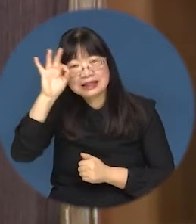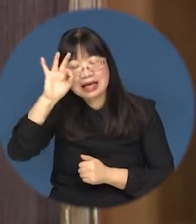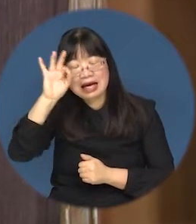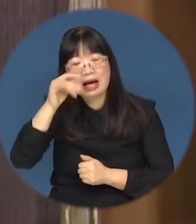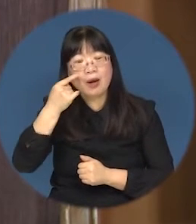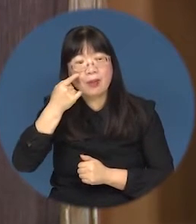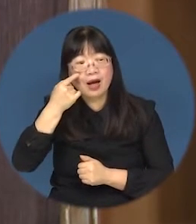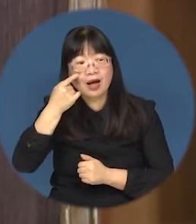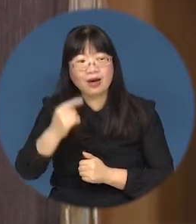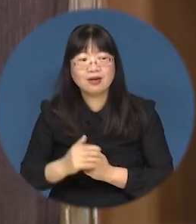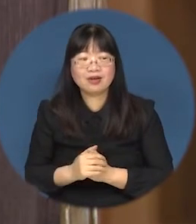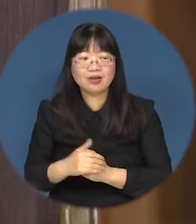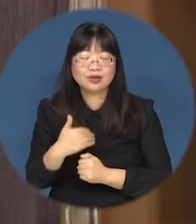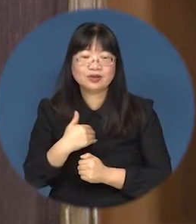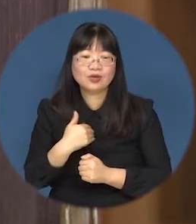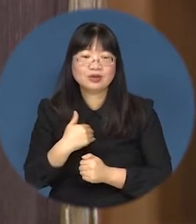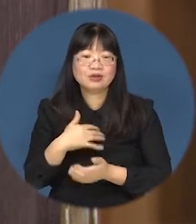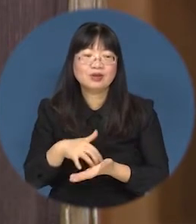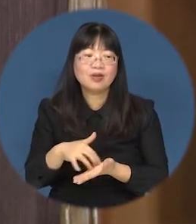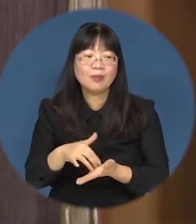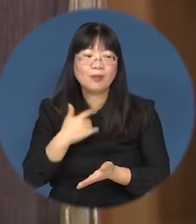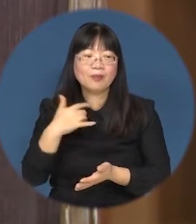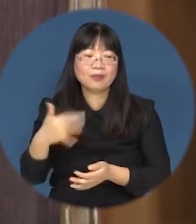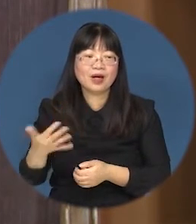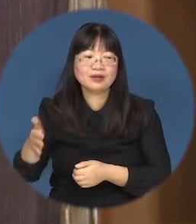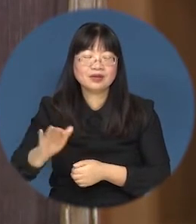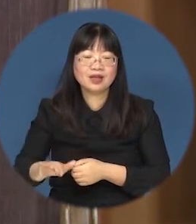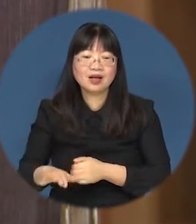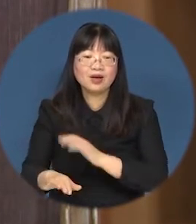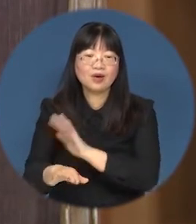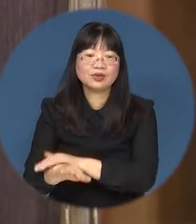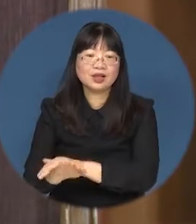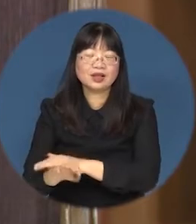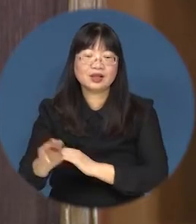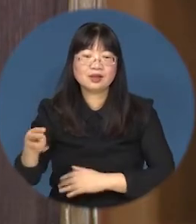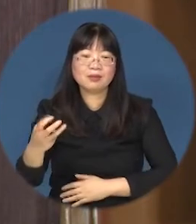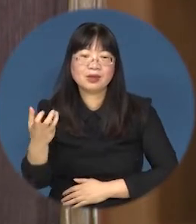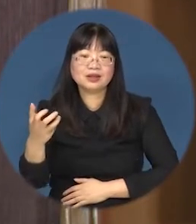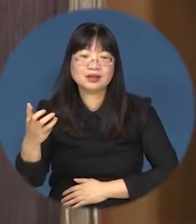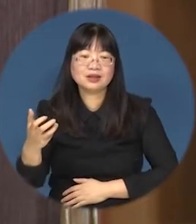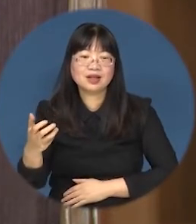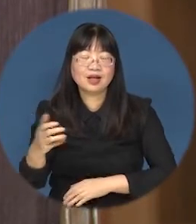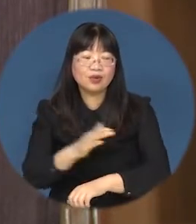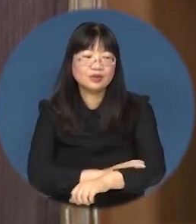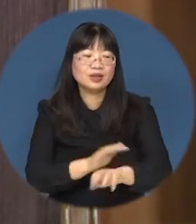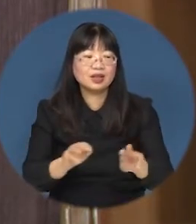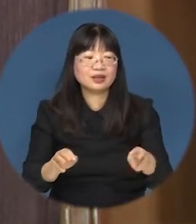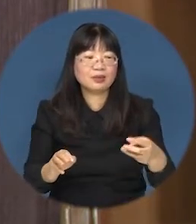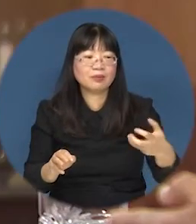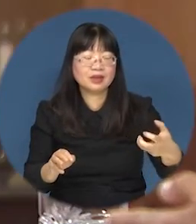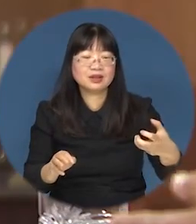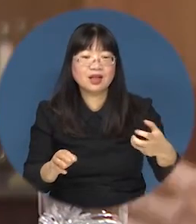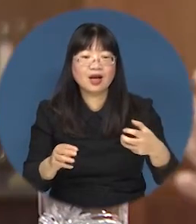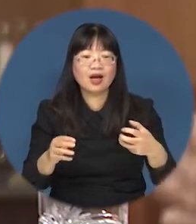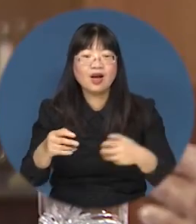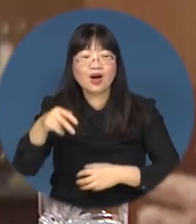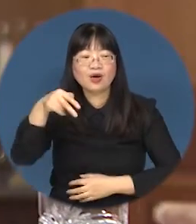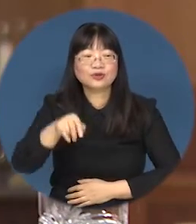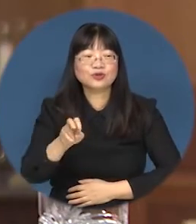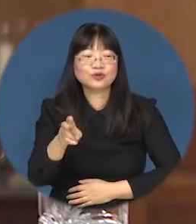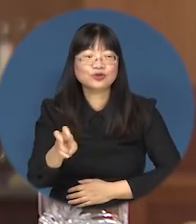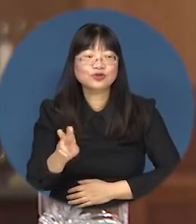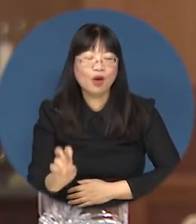찾아보면은 글쎄 저는 쉬어본 적이 없는데 오른쪽에 380개, 왼쪽에 380개라는 수염이 예,